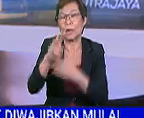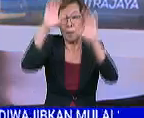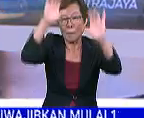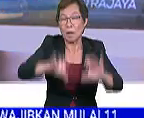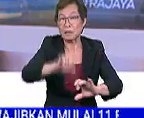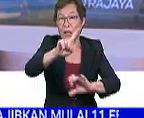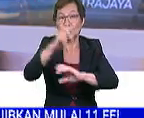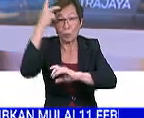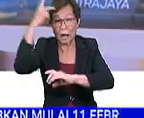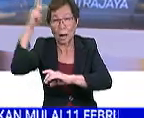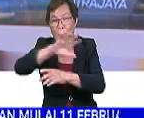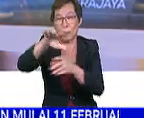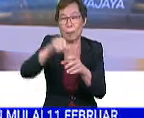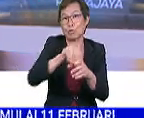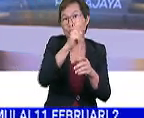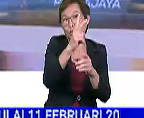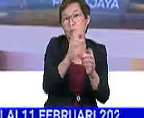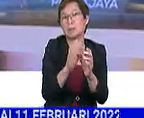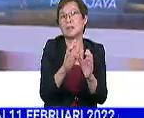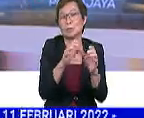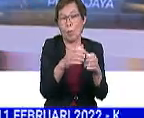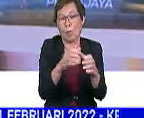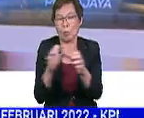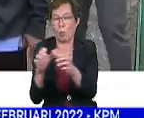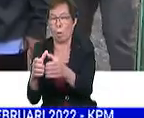Negeri Kelantan itu melibatkan dua pakej